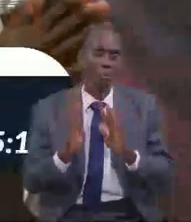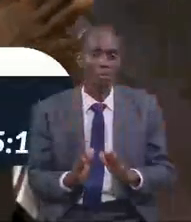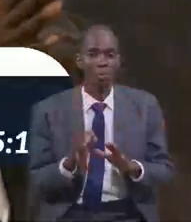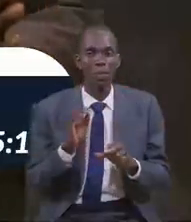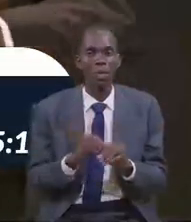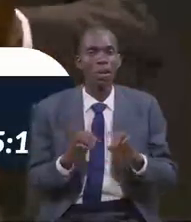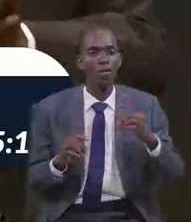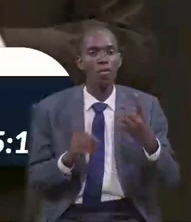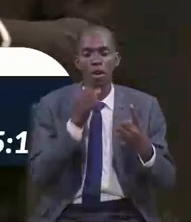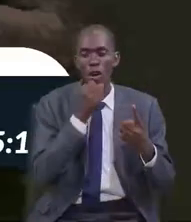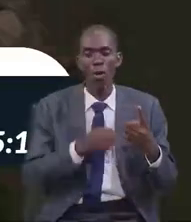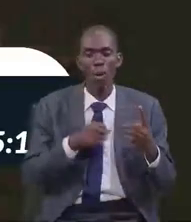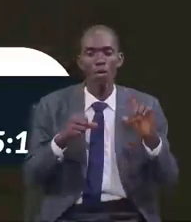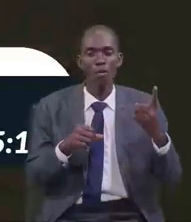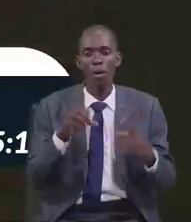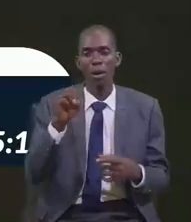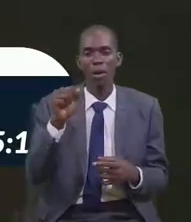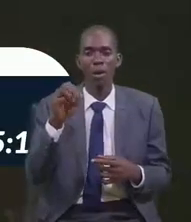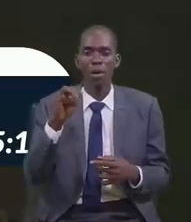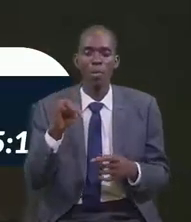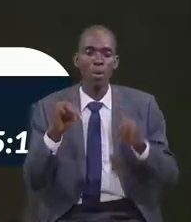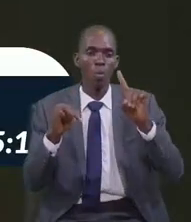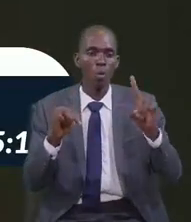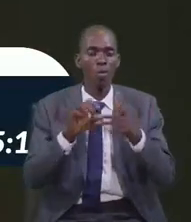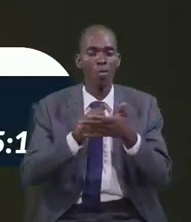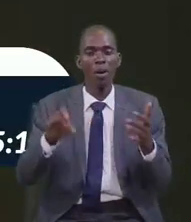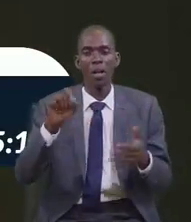verset 11.